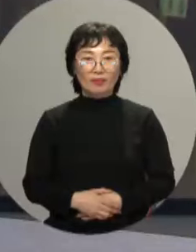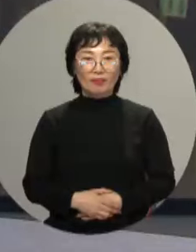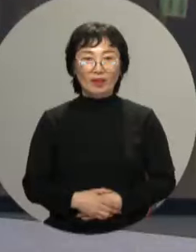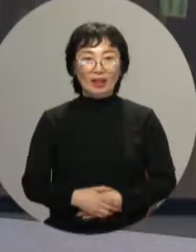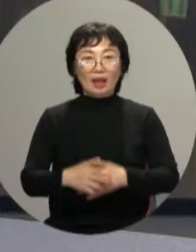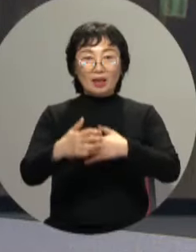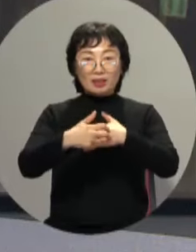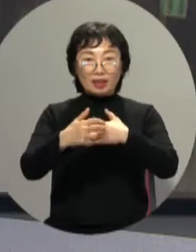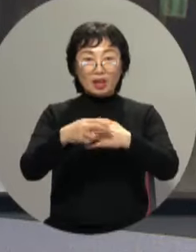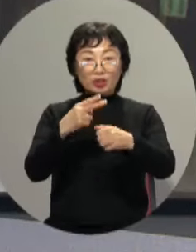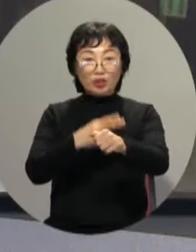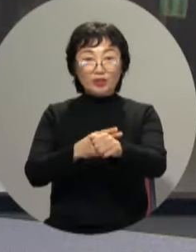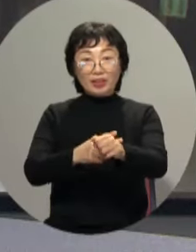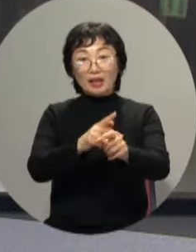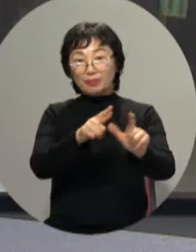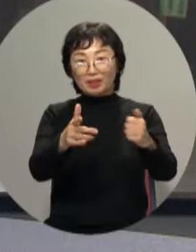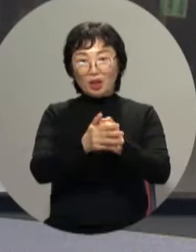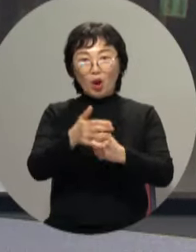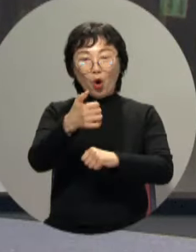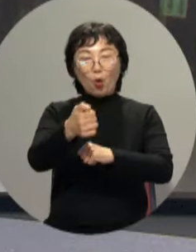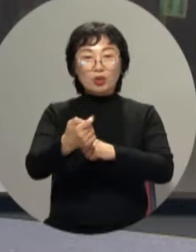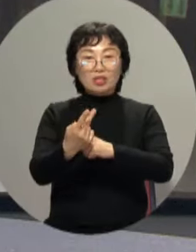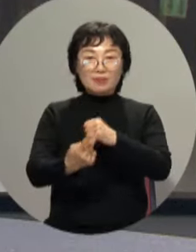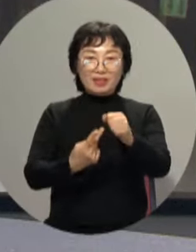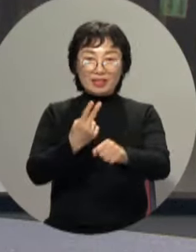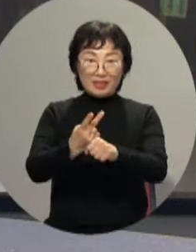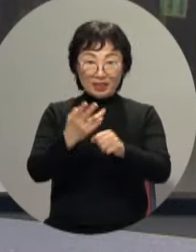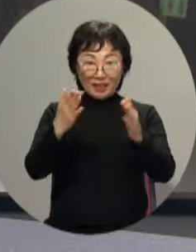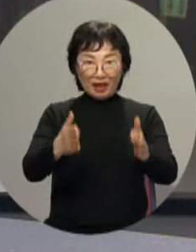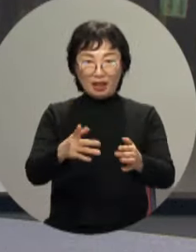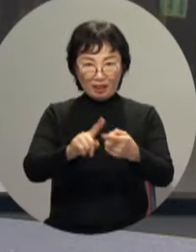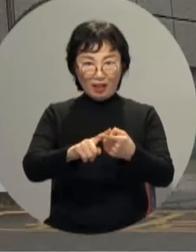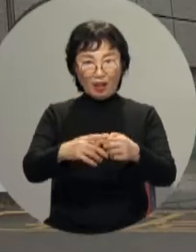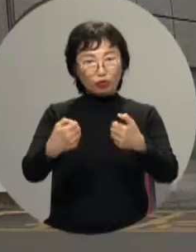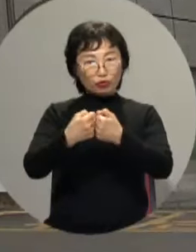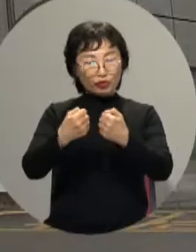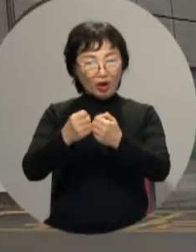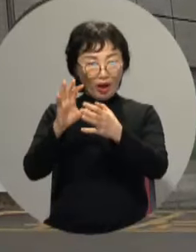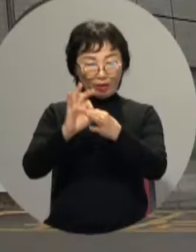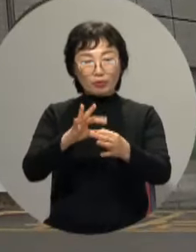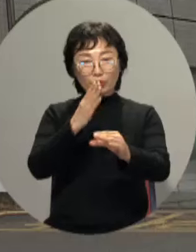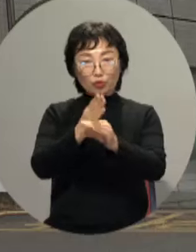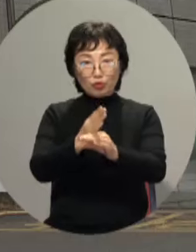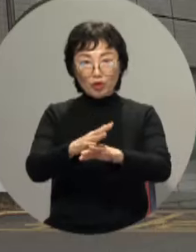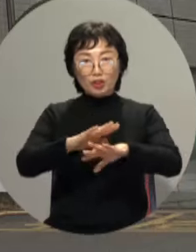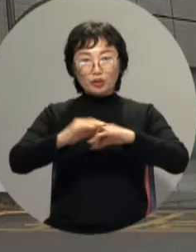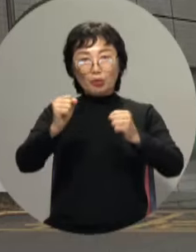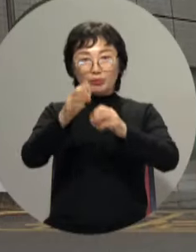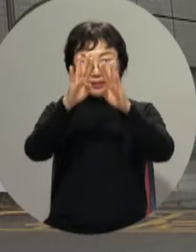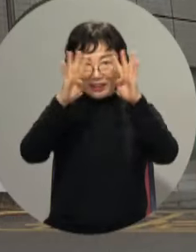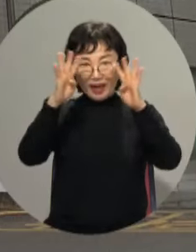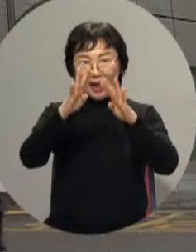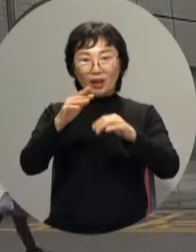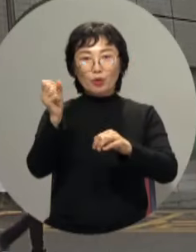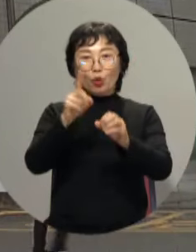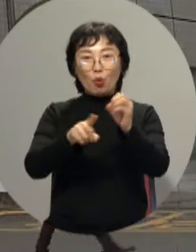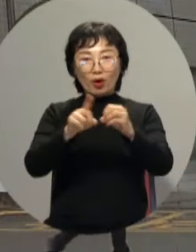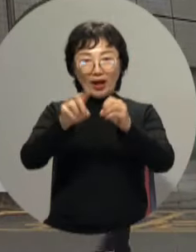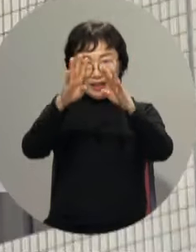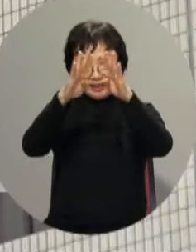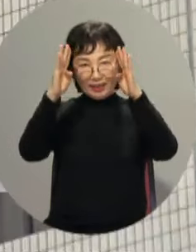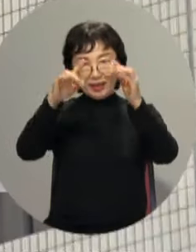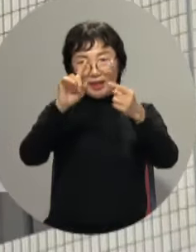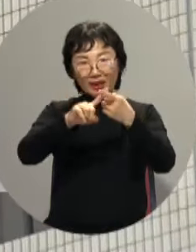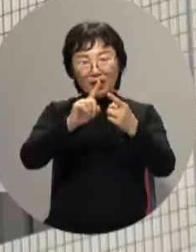의대 교수들의 주 52시간 준법 진류 투쟁이 본격화하고 있습니다 전북대와 원광대 의대교수 비대위는